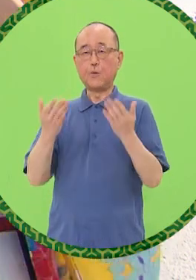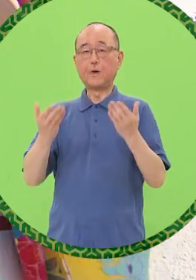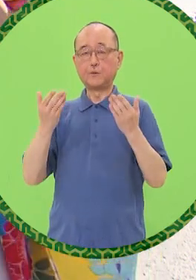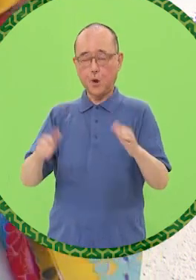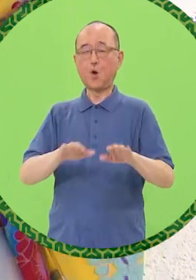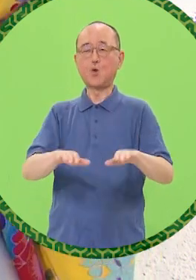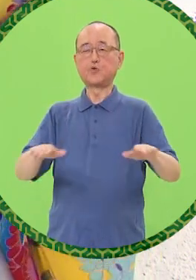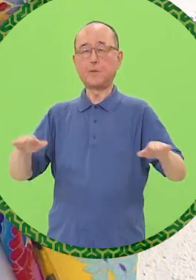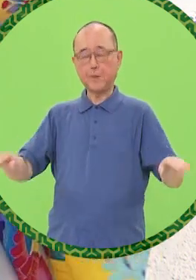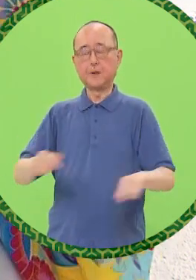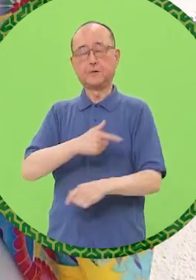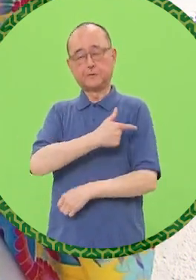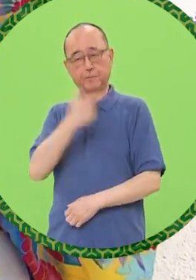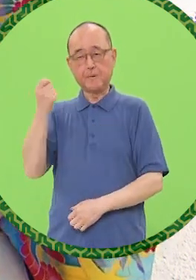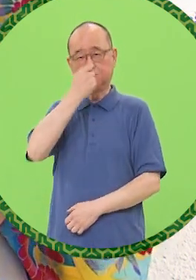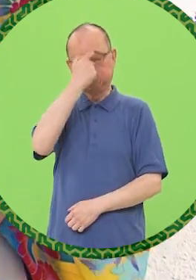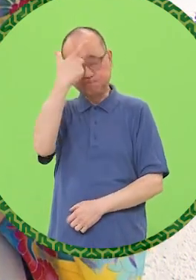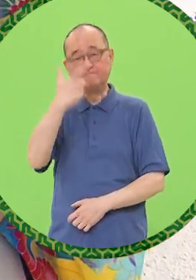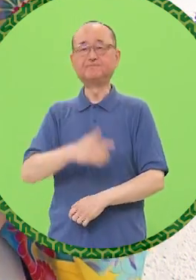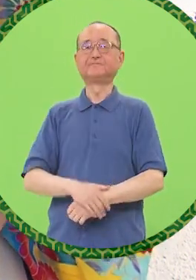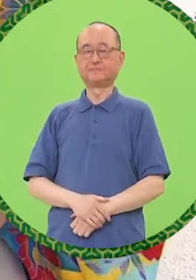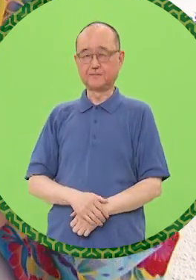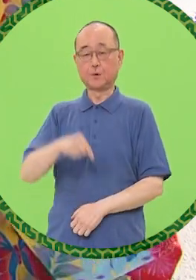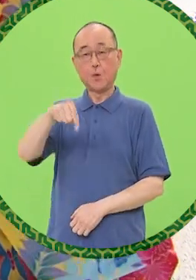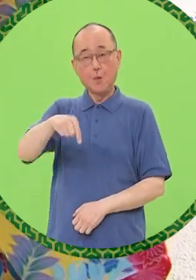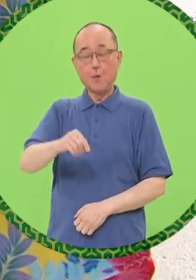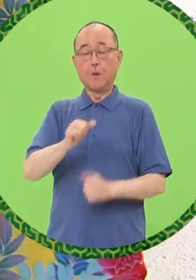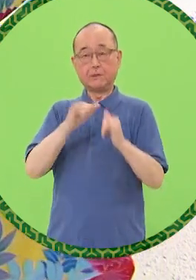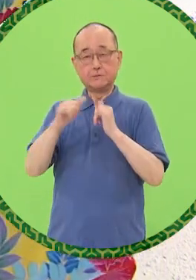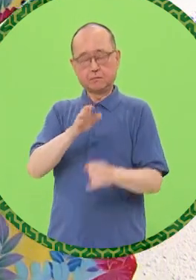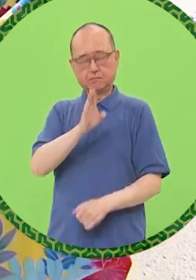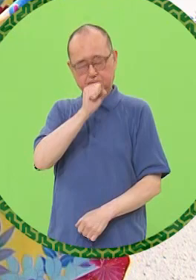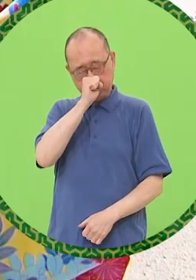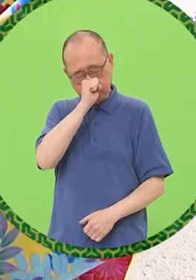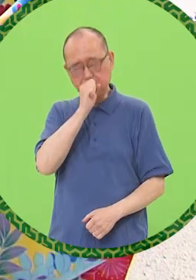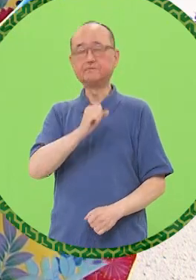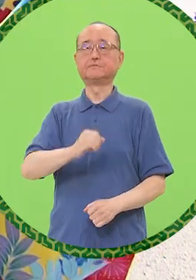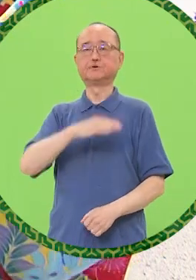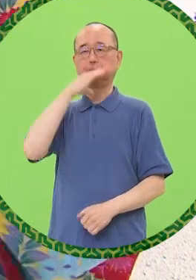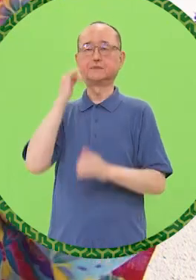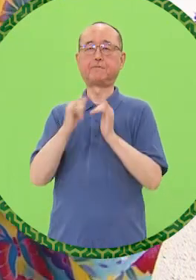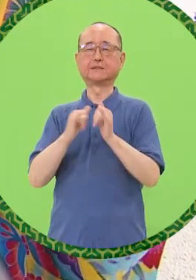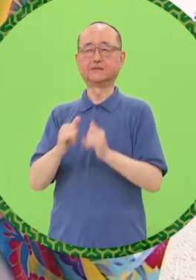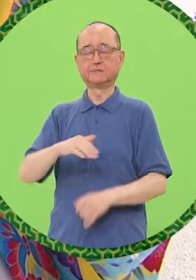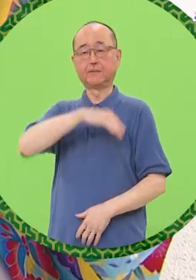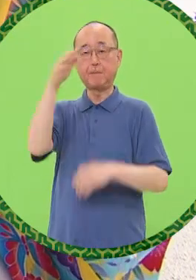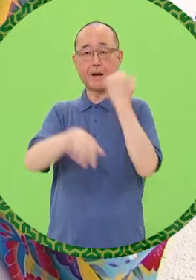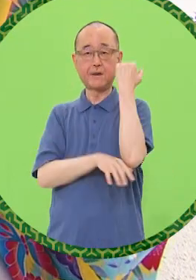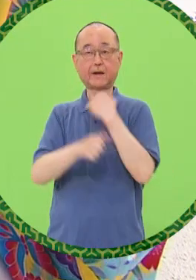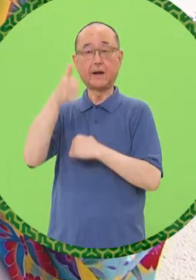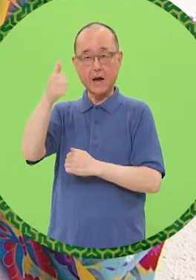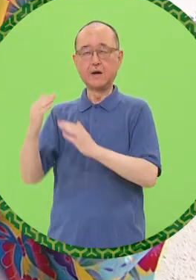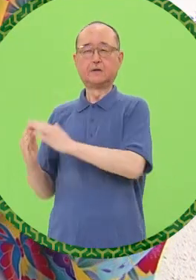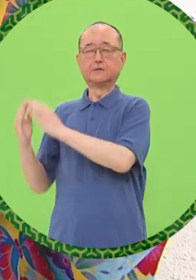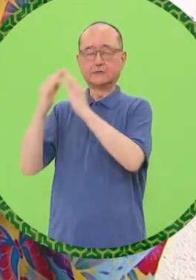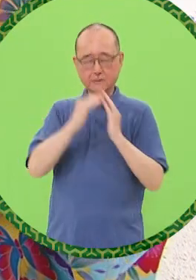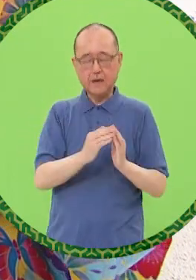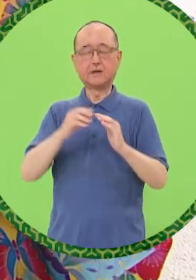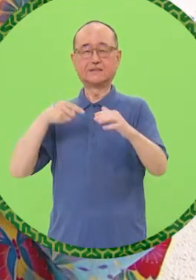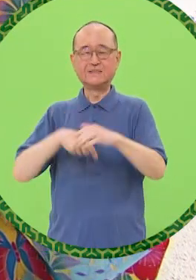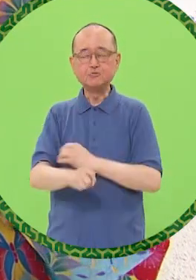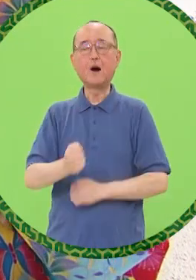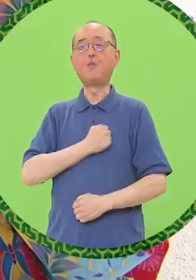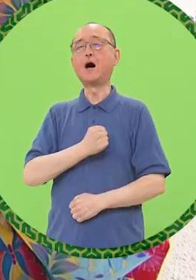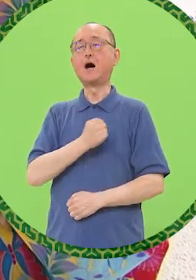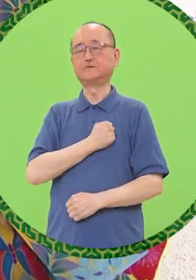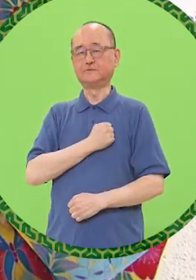校、子どもたちが輝いてましたし、平尾町、本当に素敵な町ですね。 山根殿が移住した理由がようわ